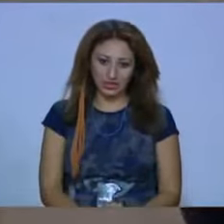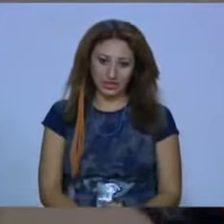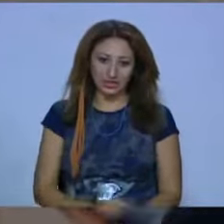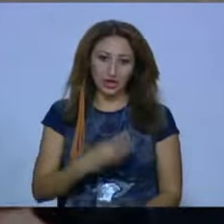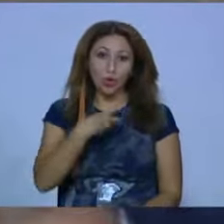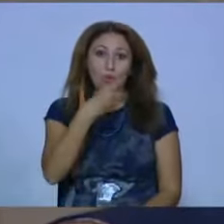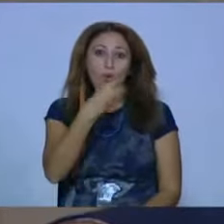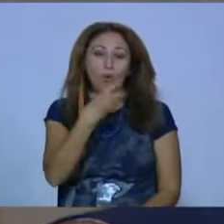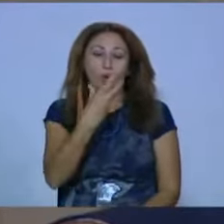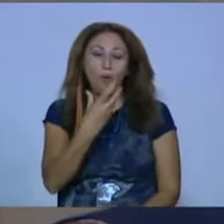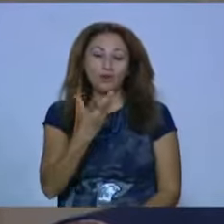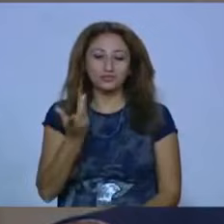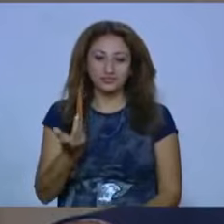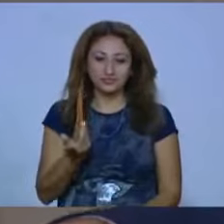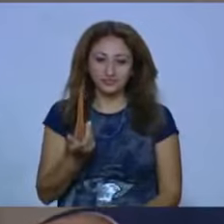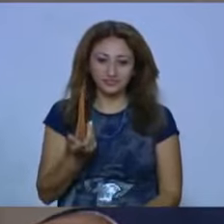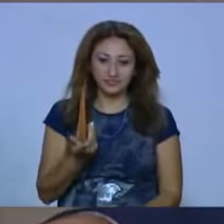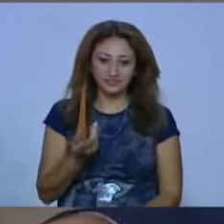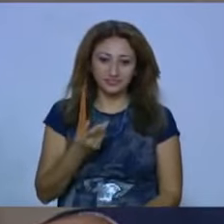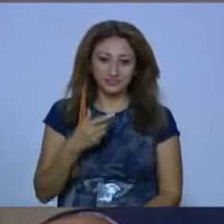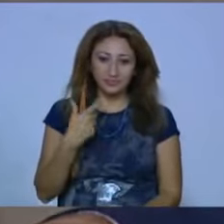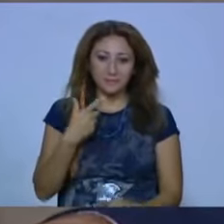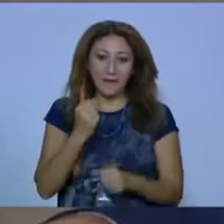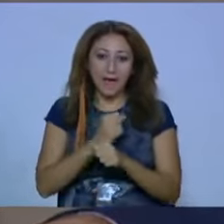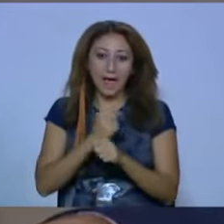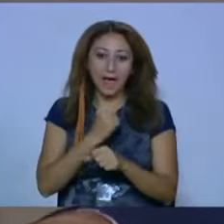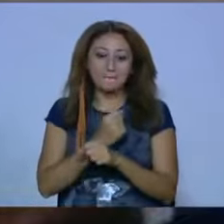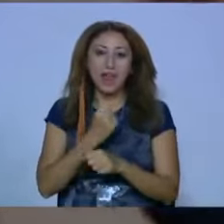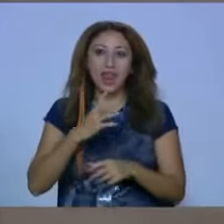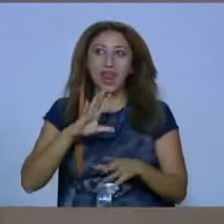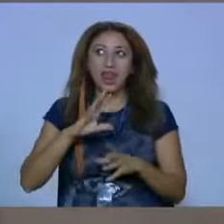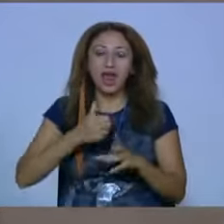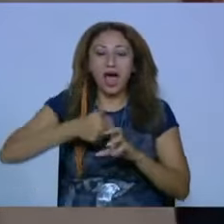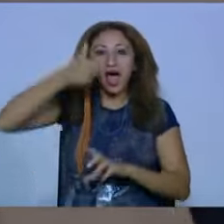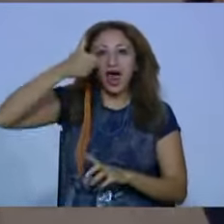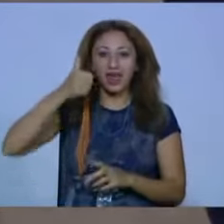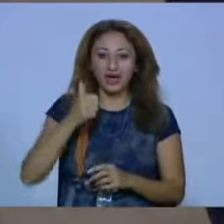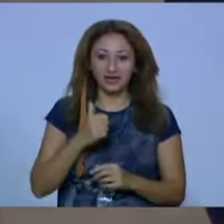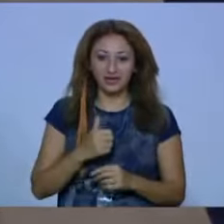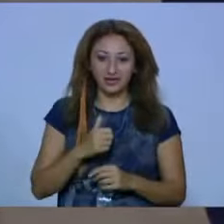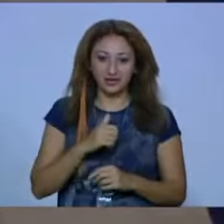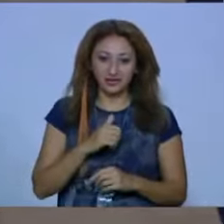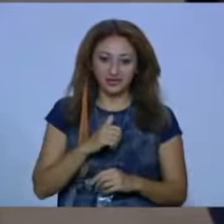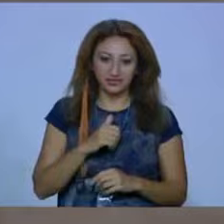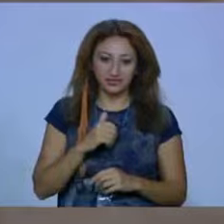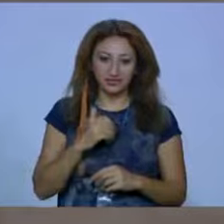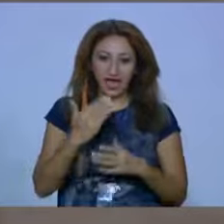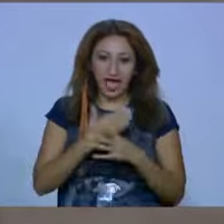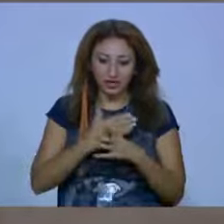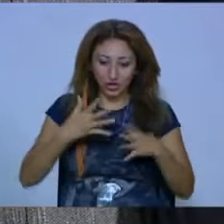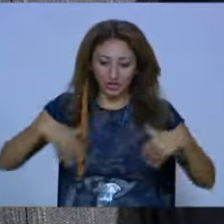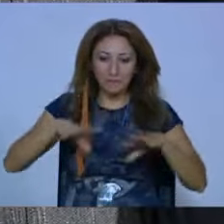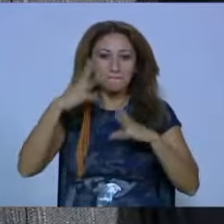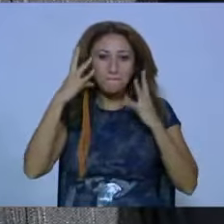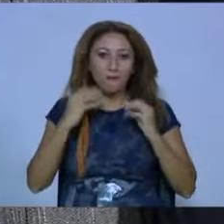الروح بتاع ان مين فينا يعمل احلى ما عنده عشان احنا ننبسط، مش عشان احنا عشان